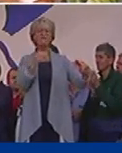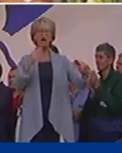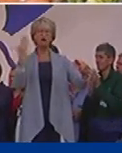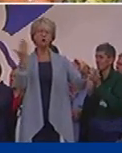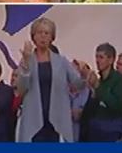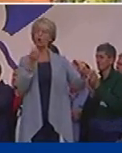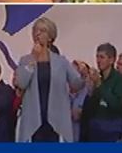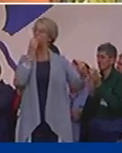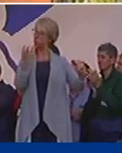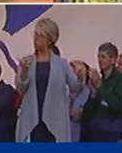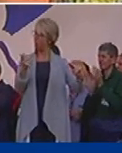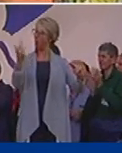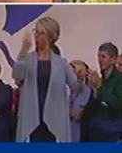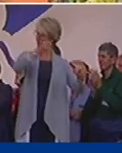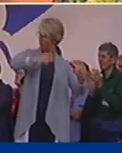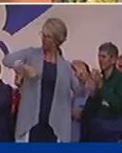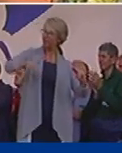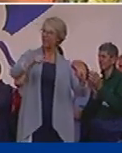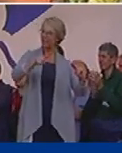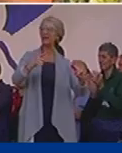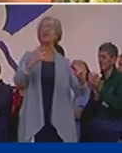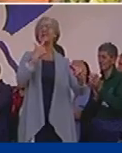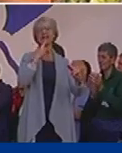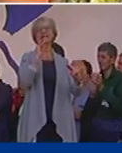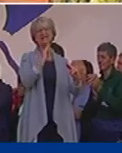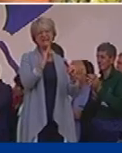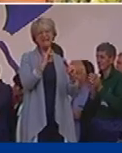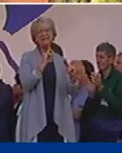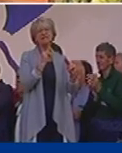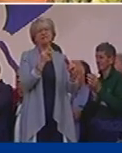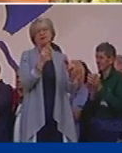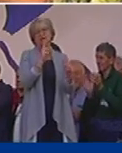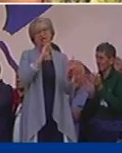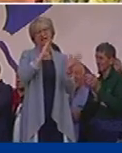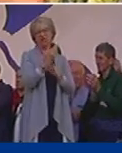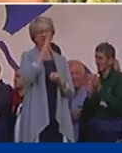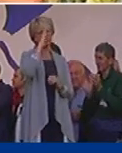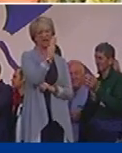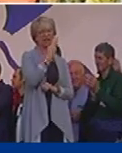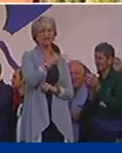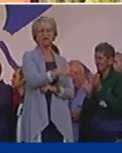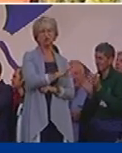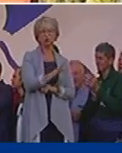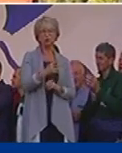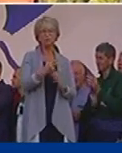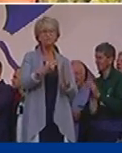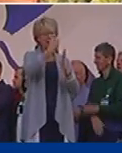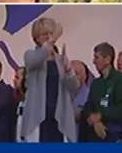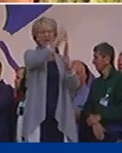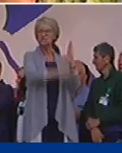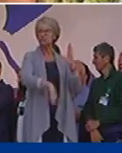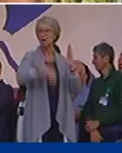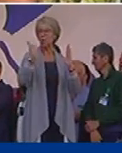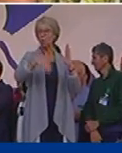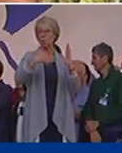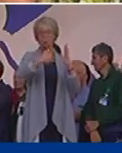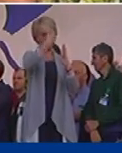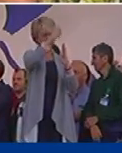di buono per la nostra gente e di chi invece ha tradito. La lista è lunga.